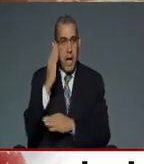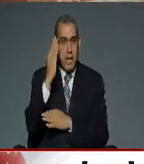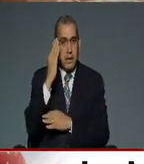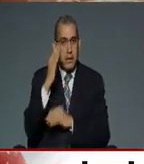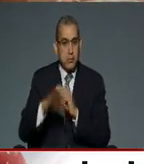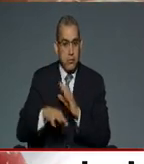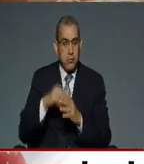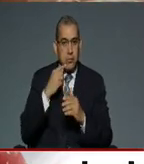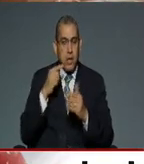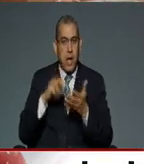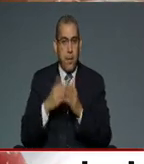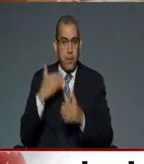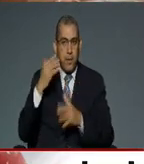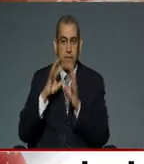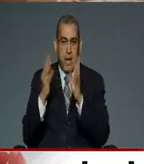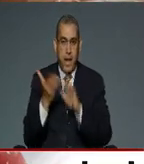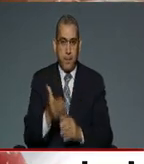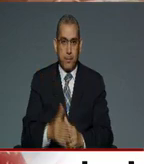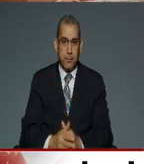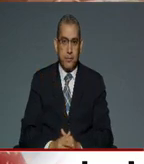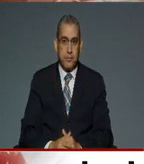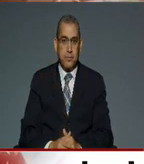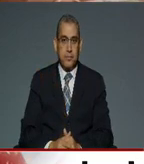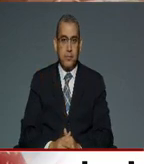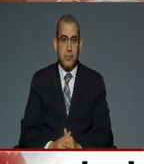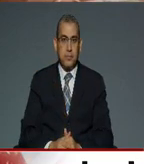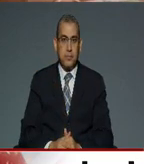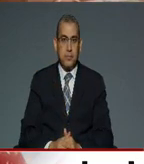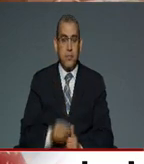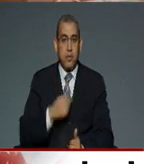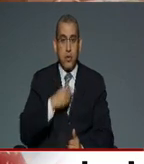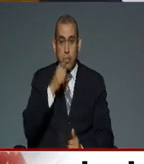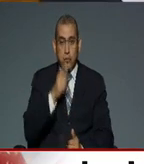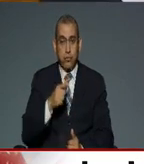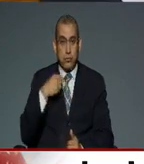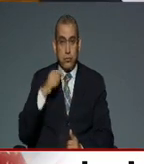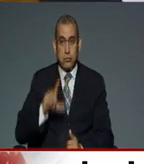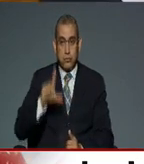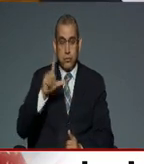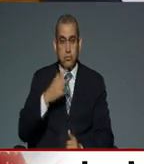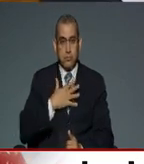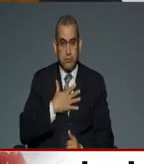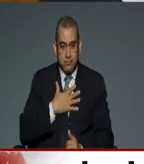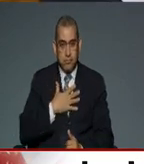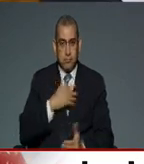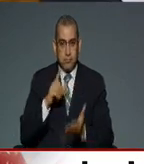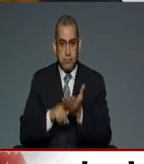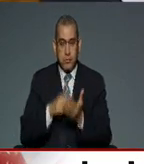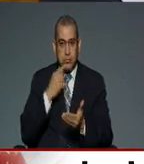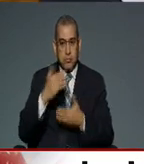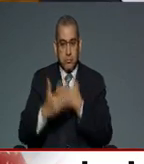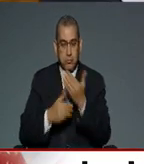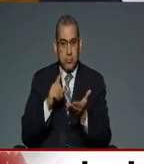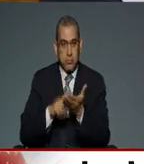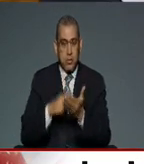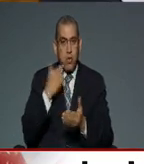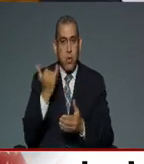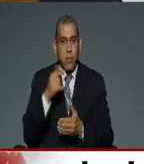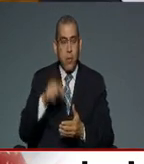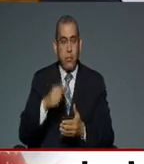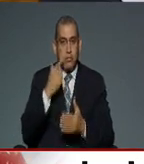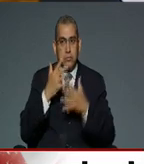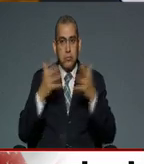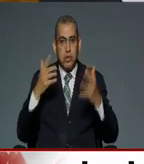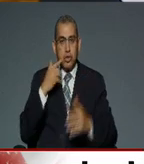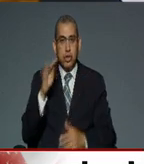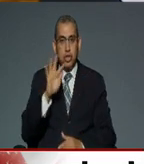عدم الانحياز واكد لكم فخامه الرئيس ان مصر تثمن التقاليد الثريه والتاريخ العريق لشعب